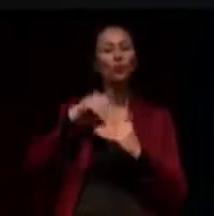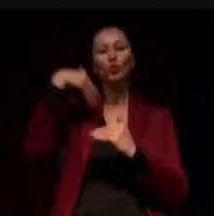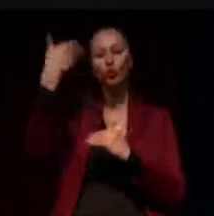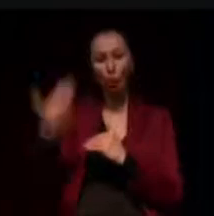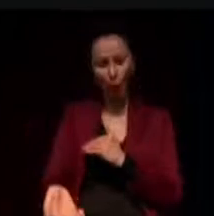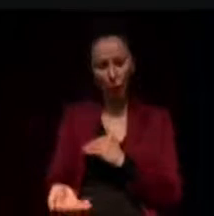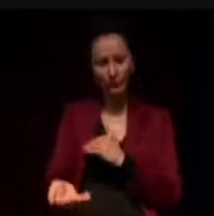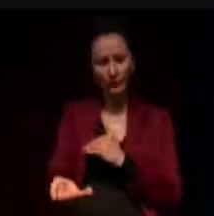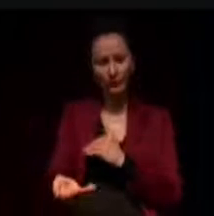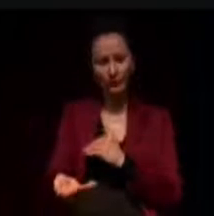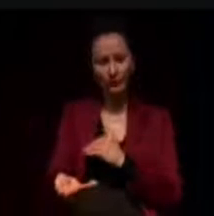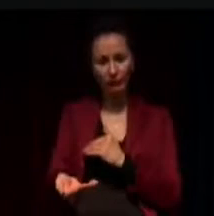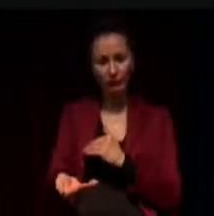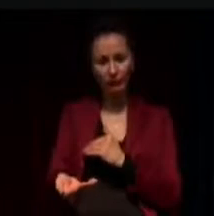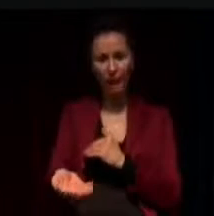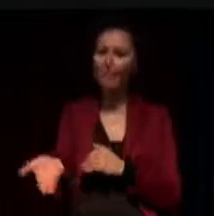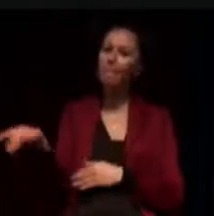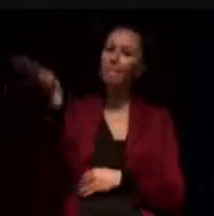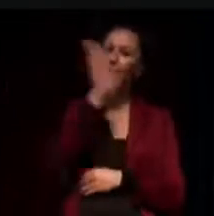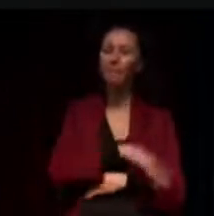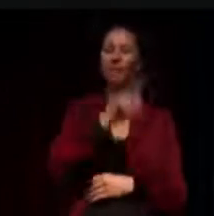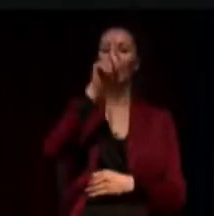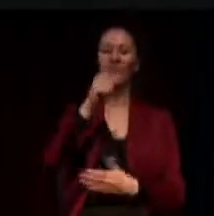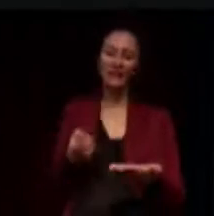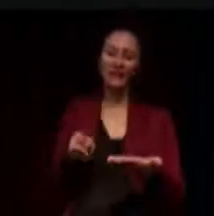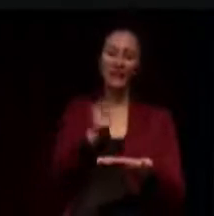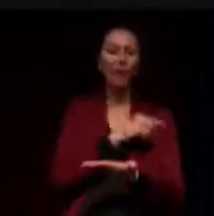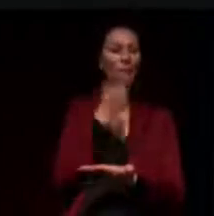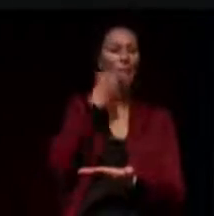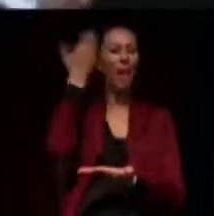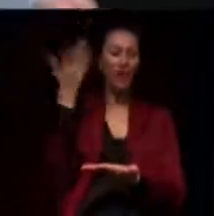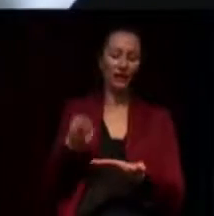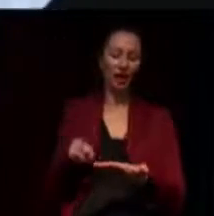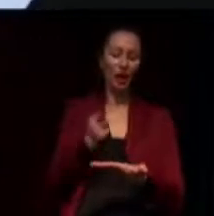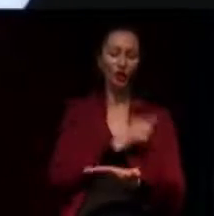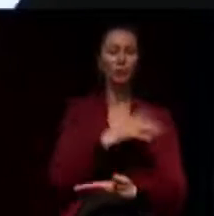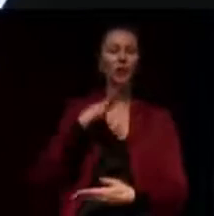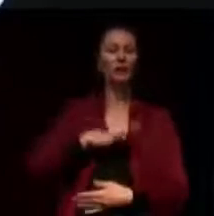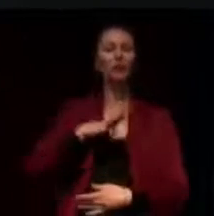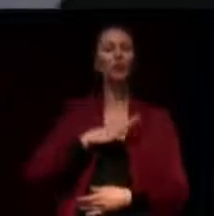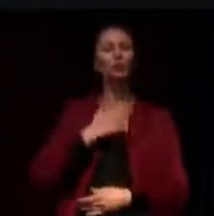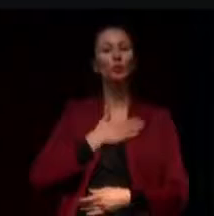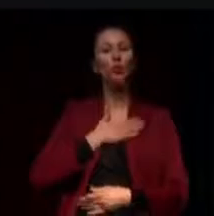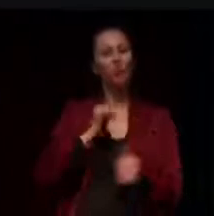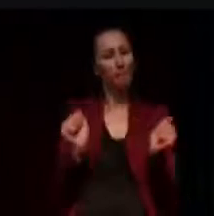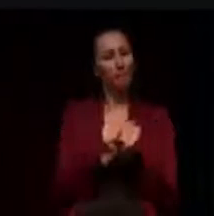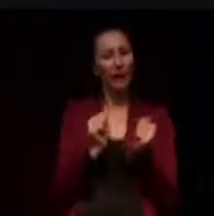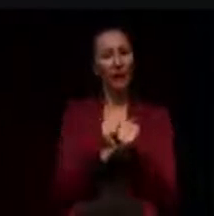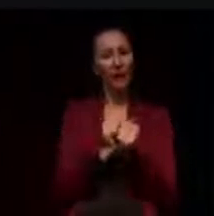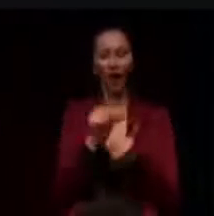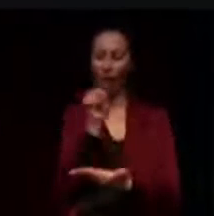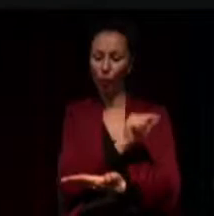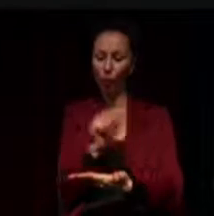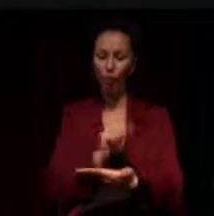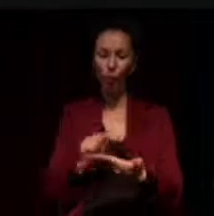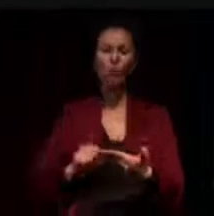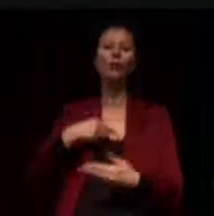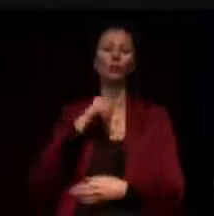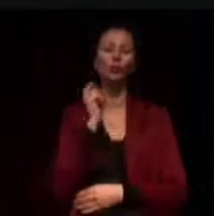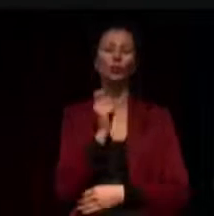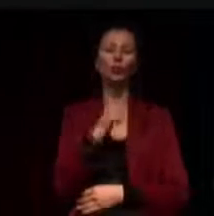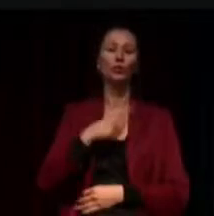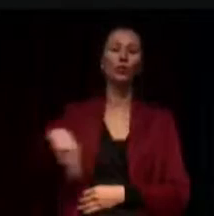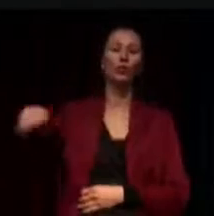sonrasında bambaşka bir sayfa açmak. Bembeyaz bir sayfa açmak arkadaşlar. Bu sayfayı birlikte doldurmak